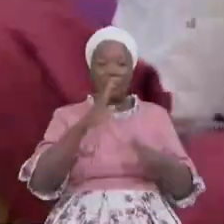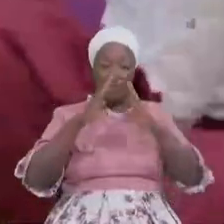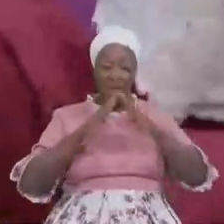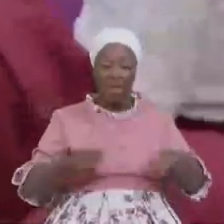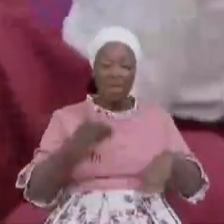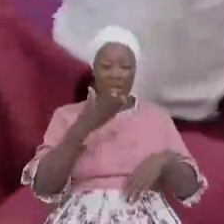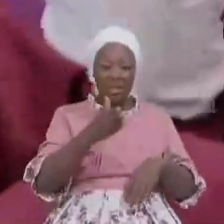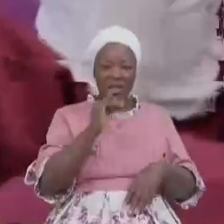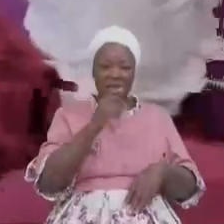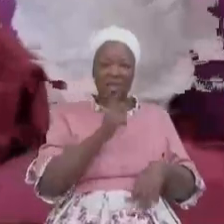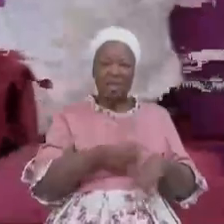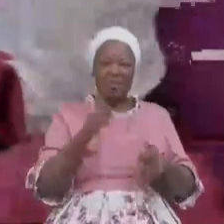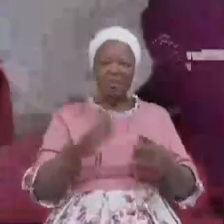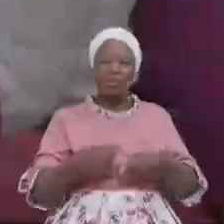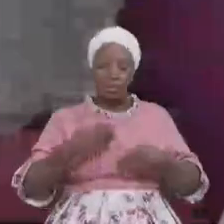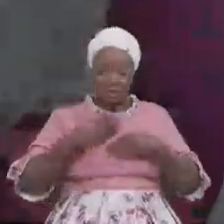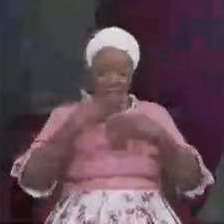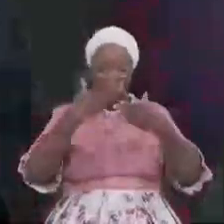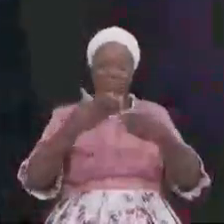crier. Paul,